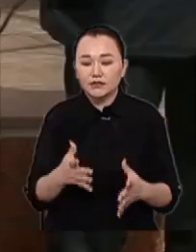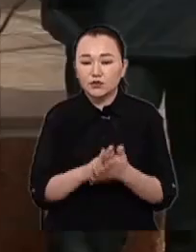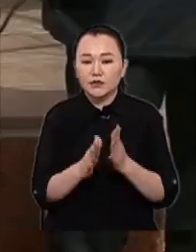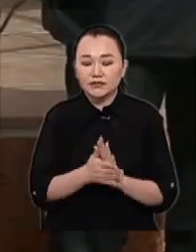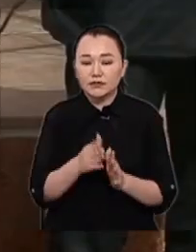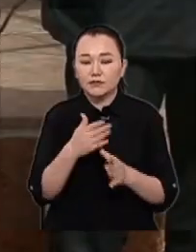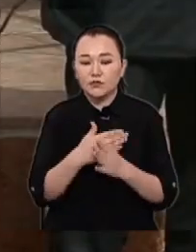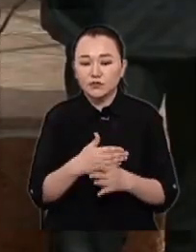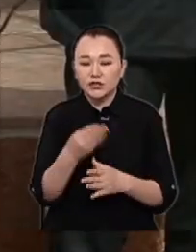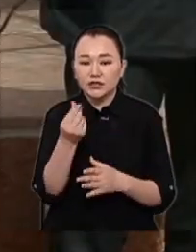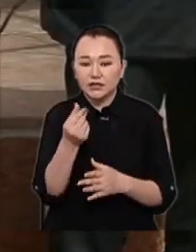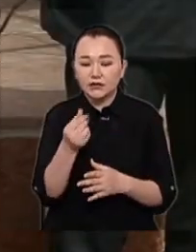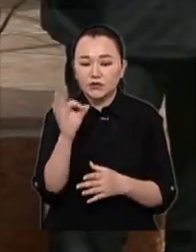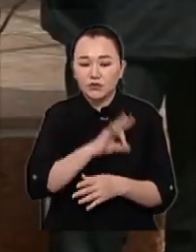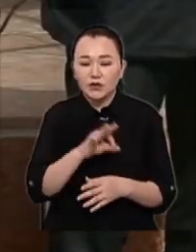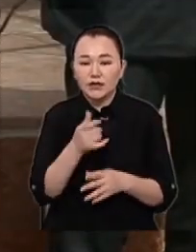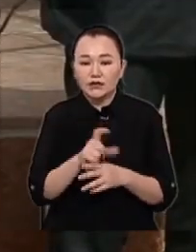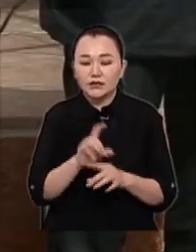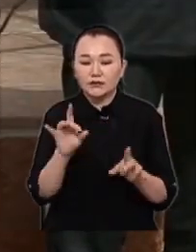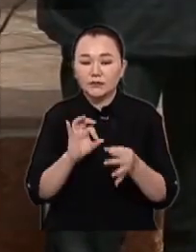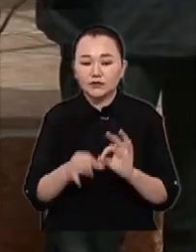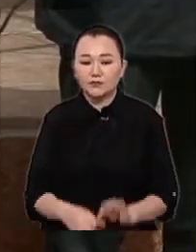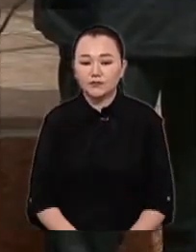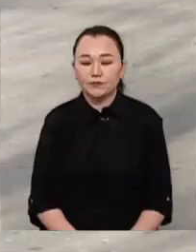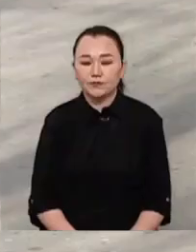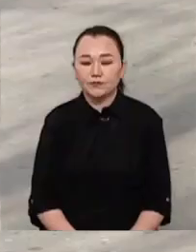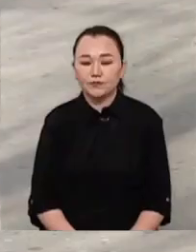условия субсидирования. Эльмира Ержанова расскажет подробнее.